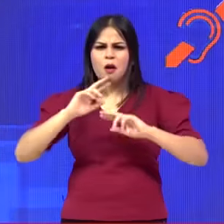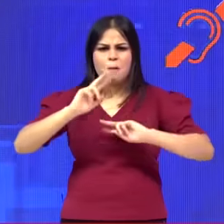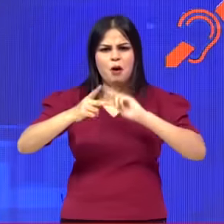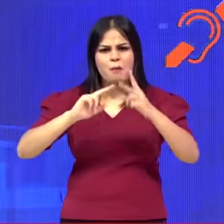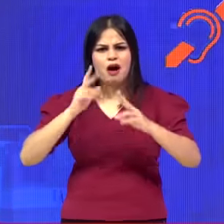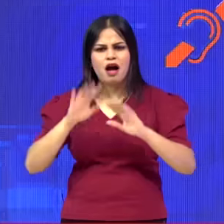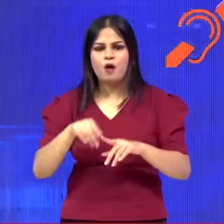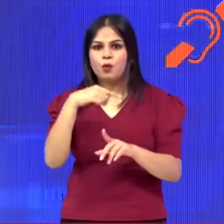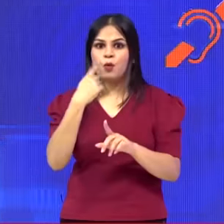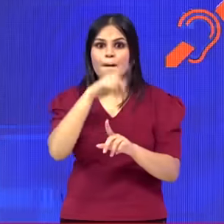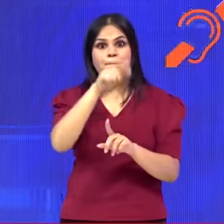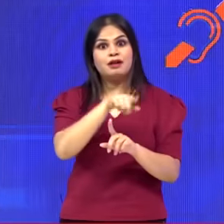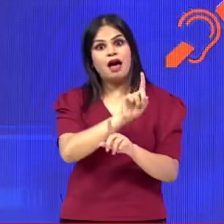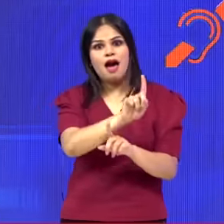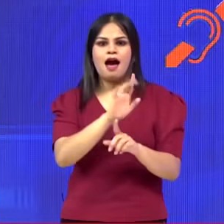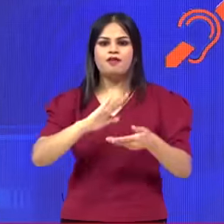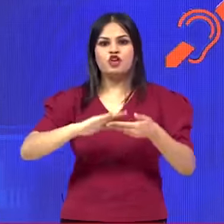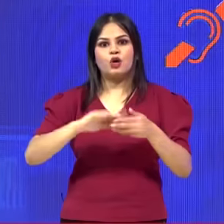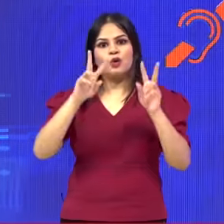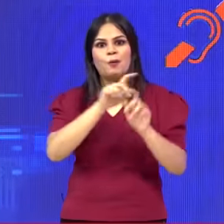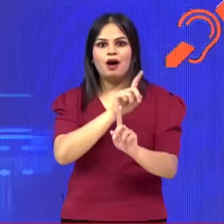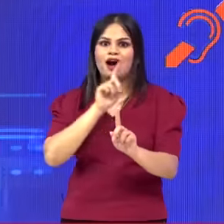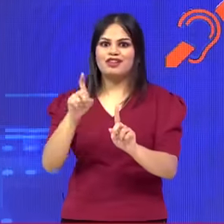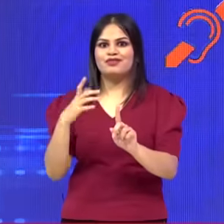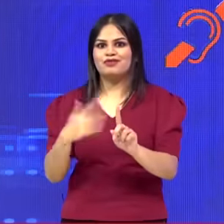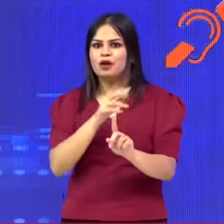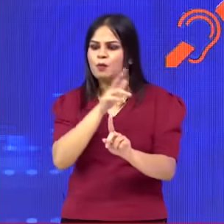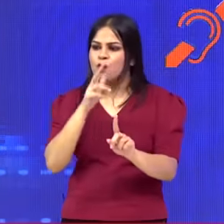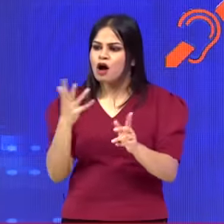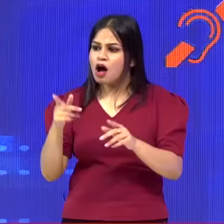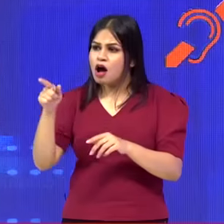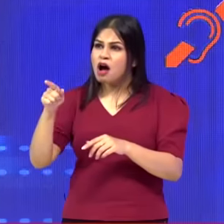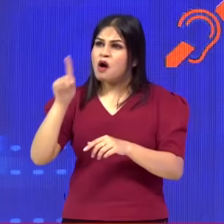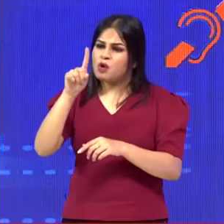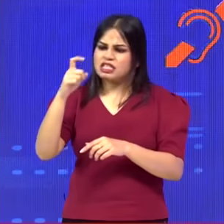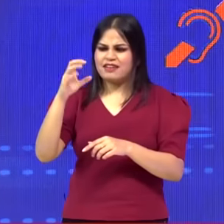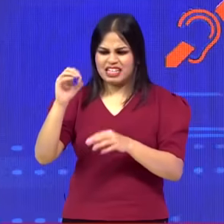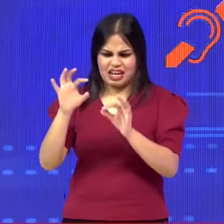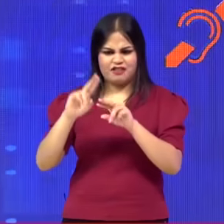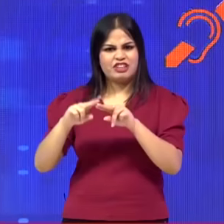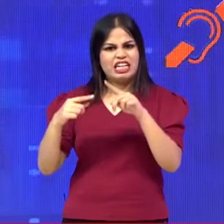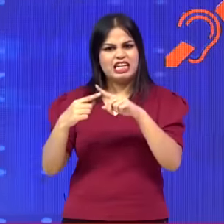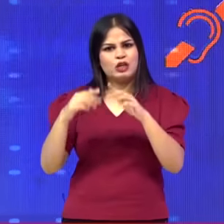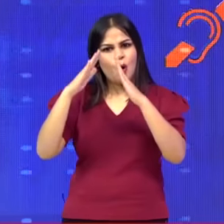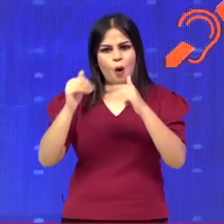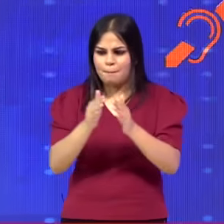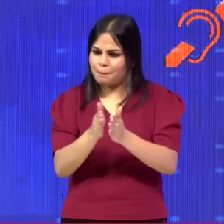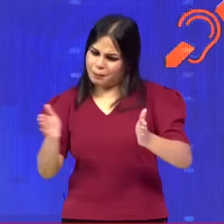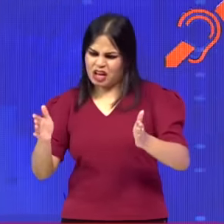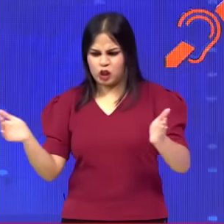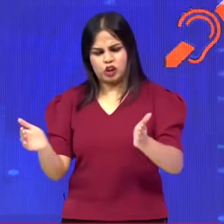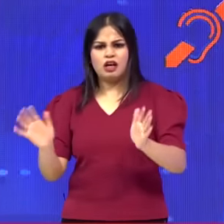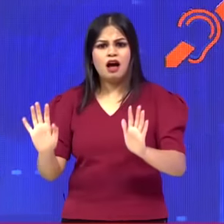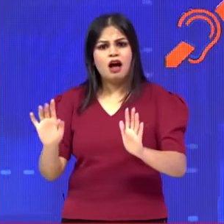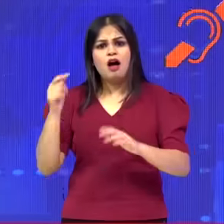एक इंसान ने बड़ा इंटरेस्टिंग सवाल पूछा, उन्होंने कहा कि वो रहते हैं 170 फीट के घर में, अगर शादी की तो बहू को